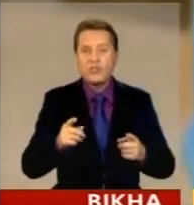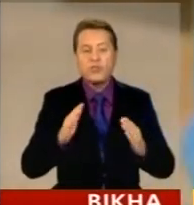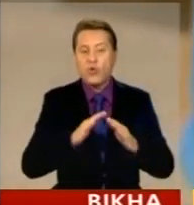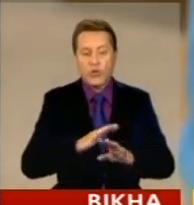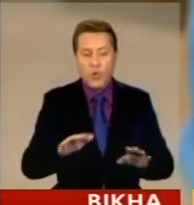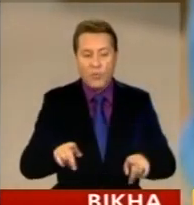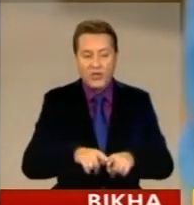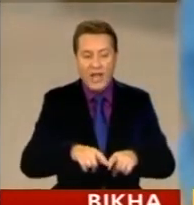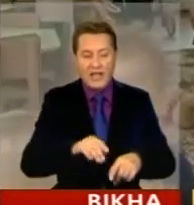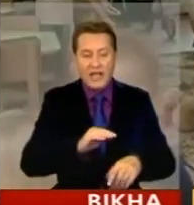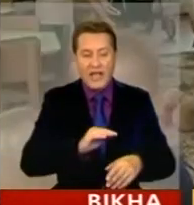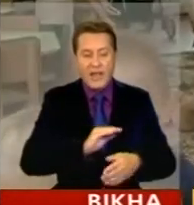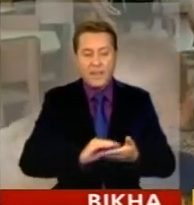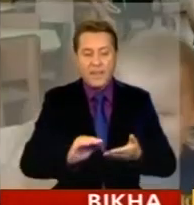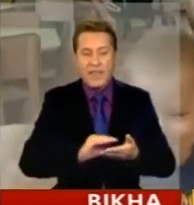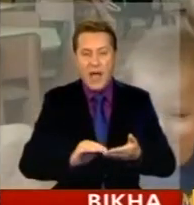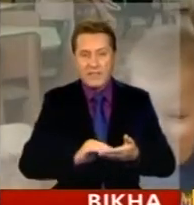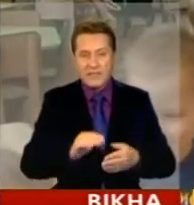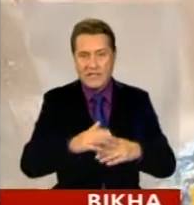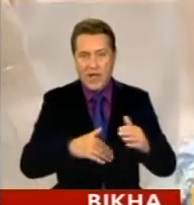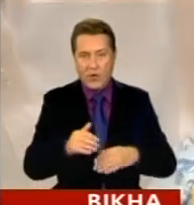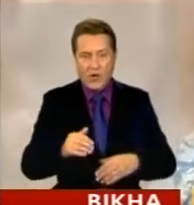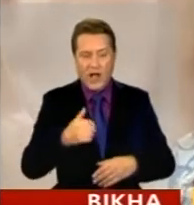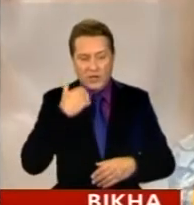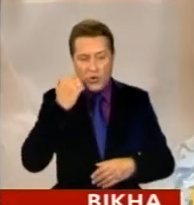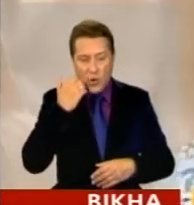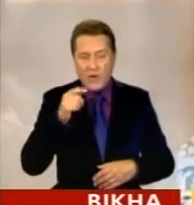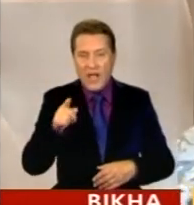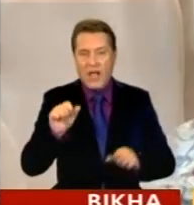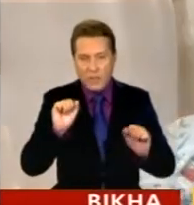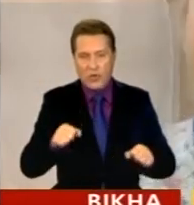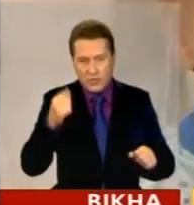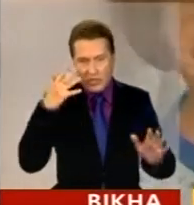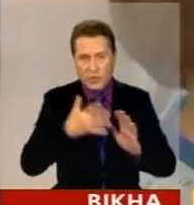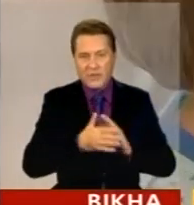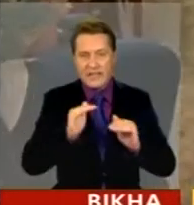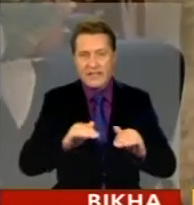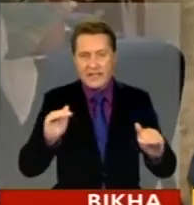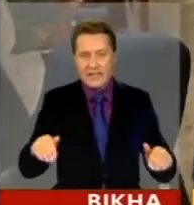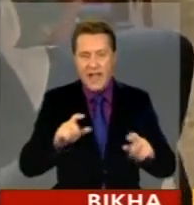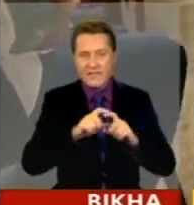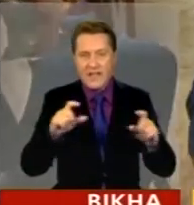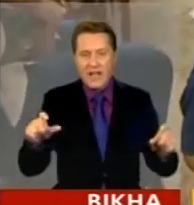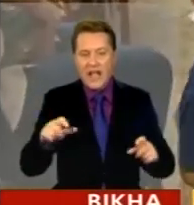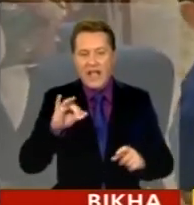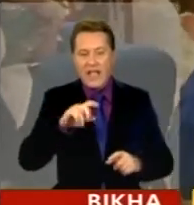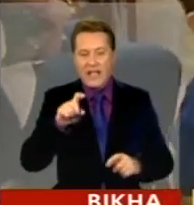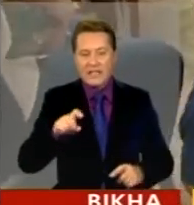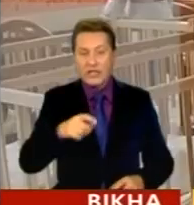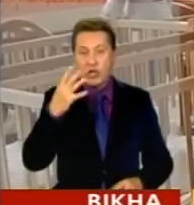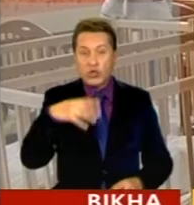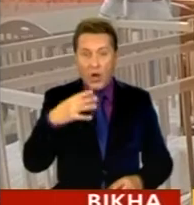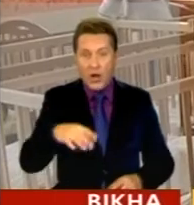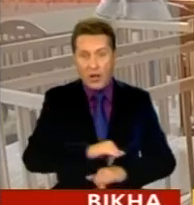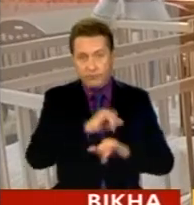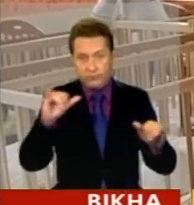руках, звичайною синьою ручкою, медичні сестри соромляться. Але їх можна зрозуміти. Дітей у закладі із 40 стало